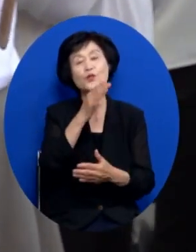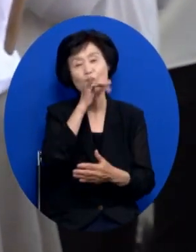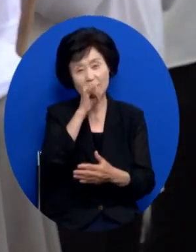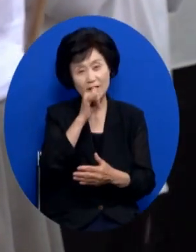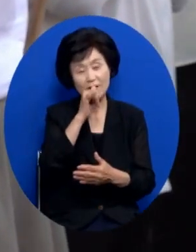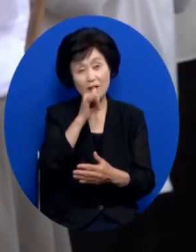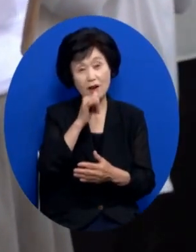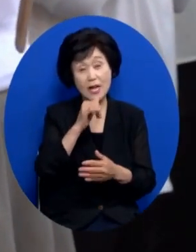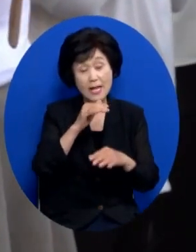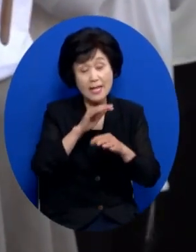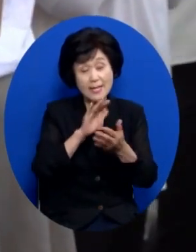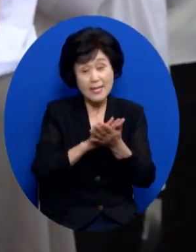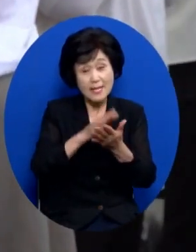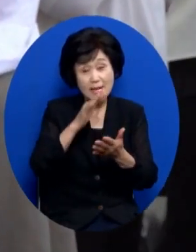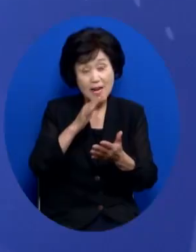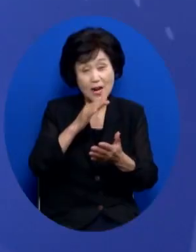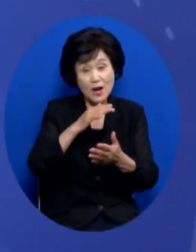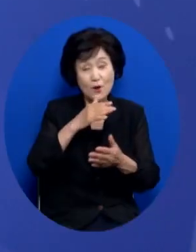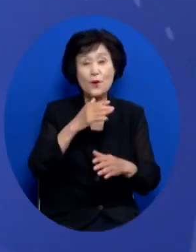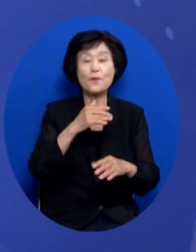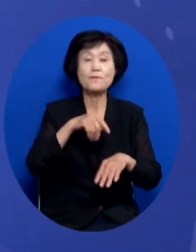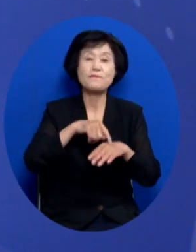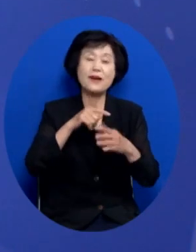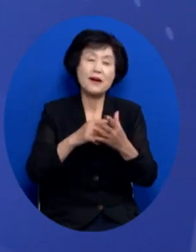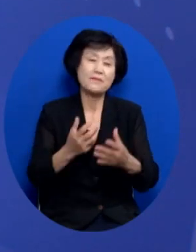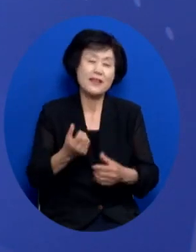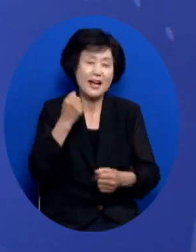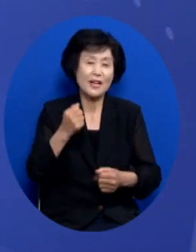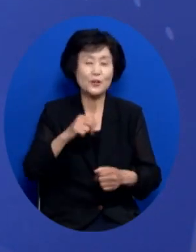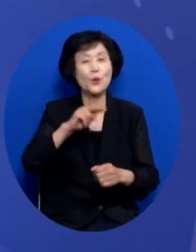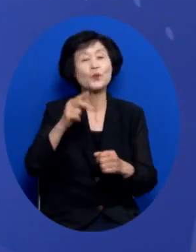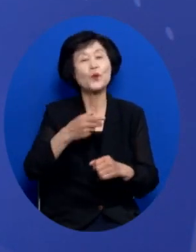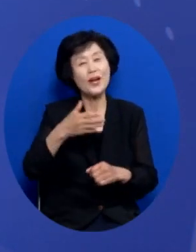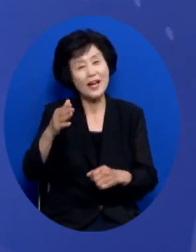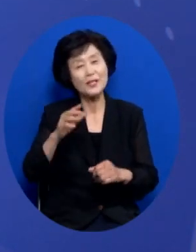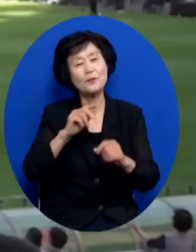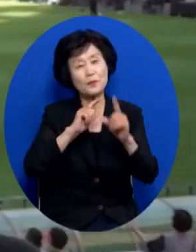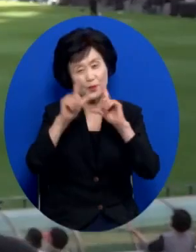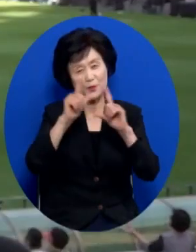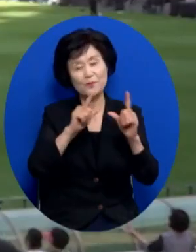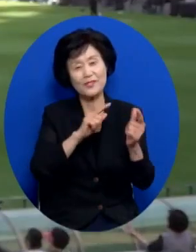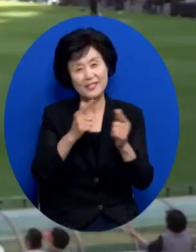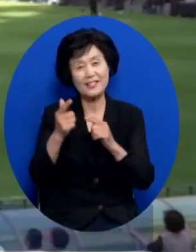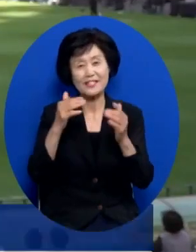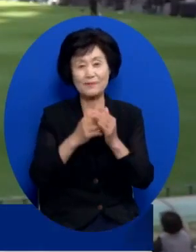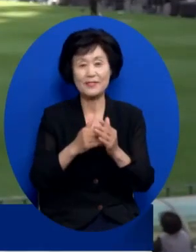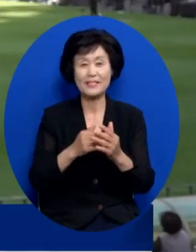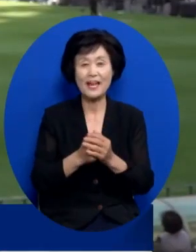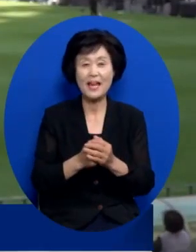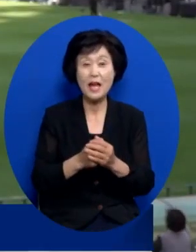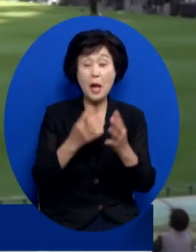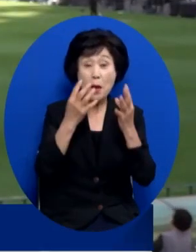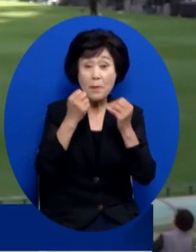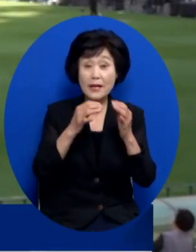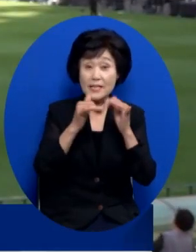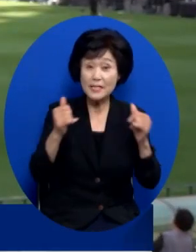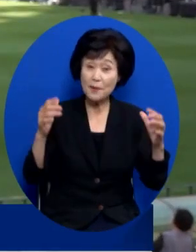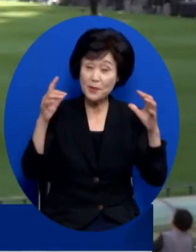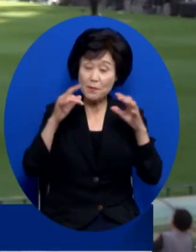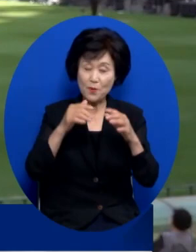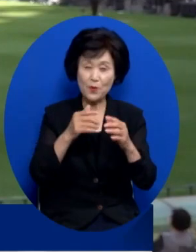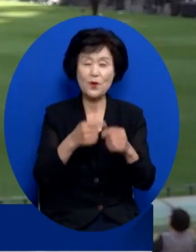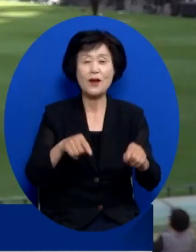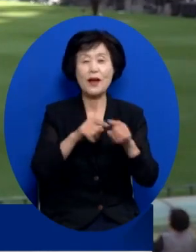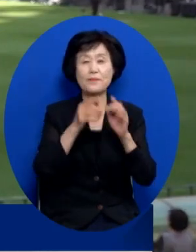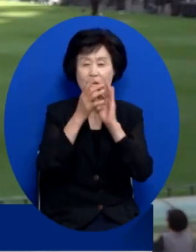돌아가는 분위기였는데요. 참가자들의 대회 참석 소감 모아봤습니다. 많은 세대들이 모여서 기도하고